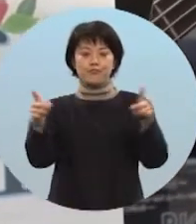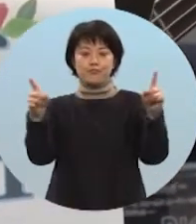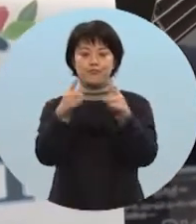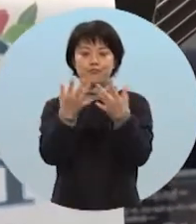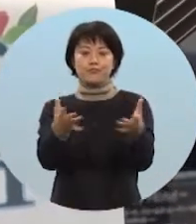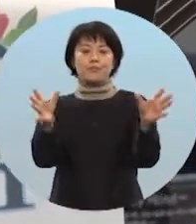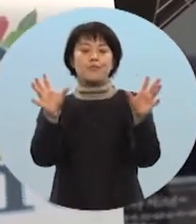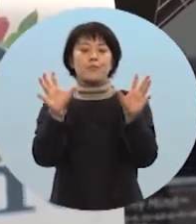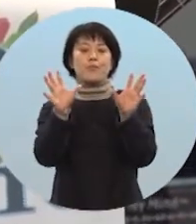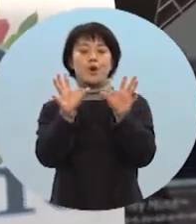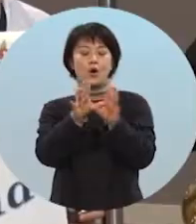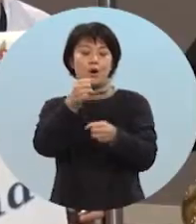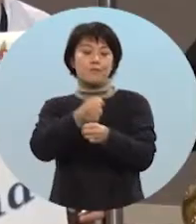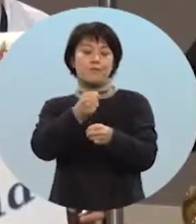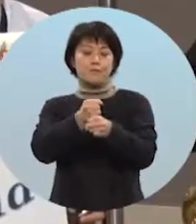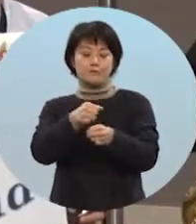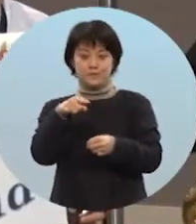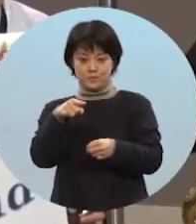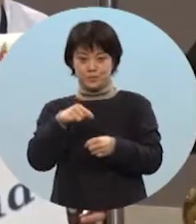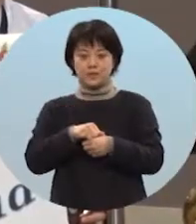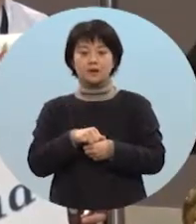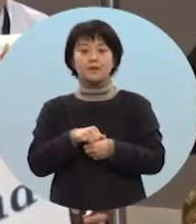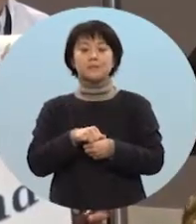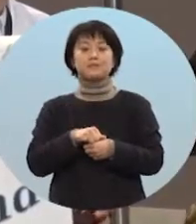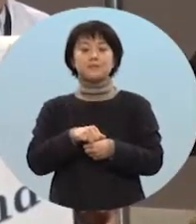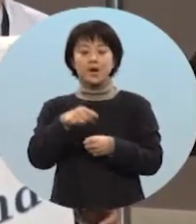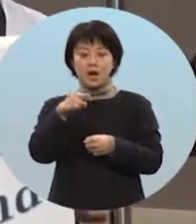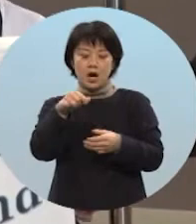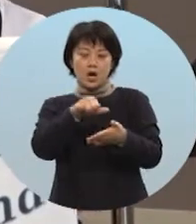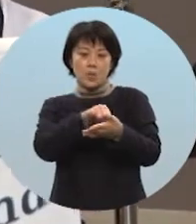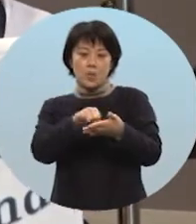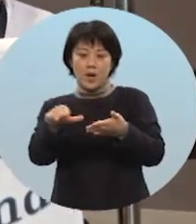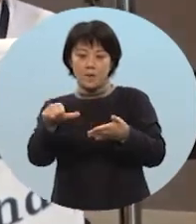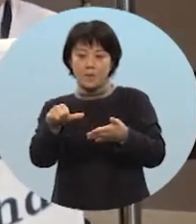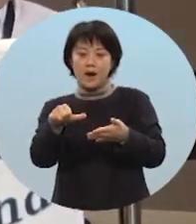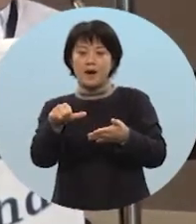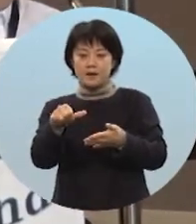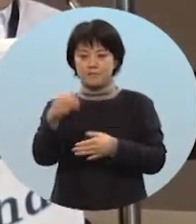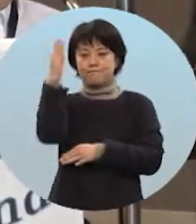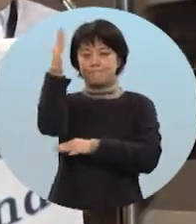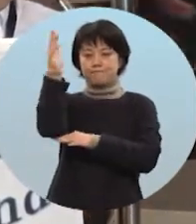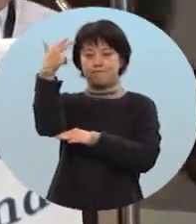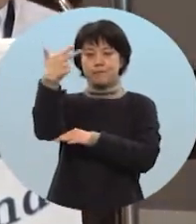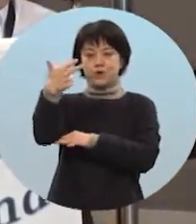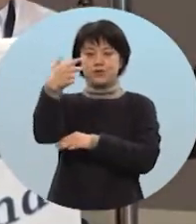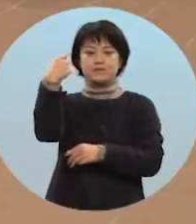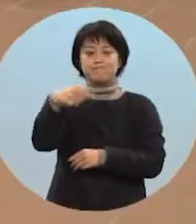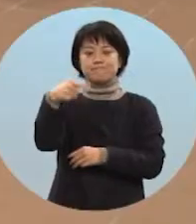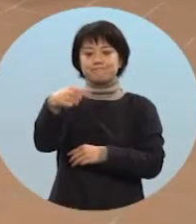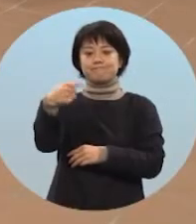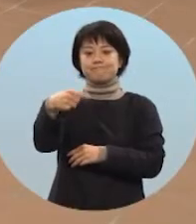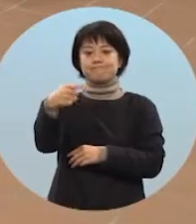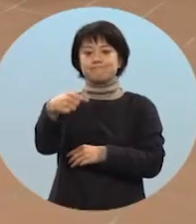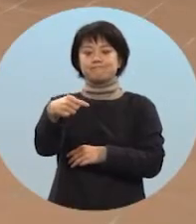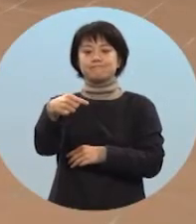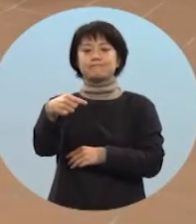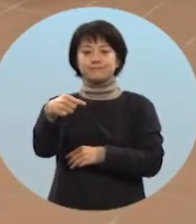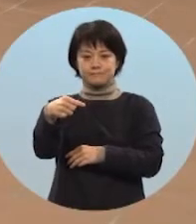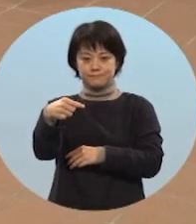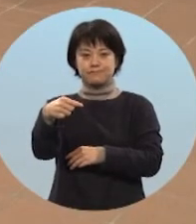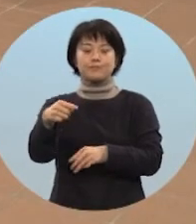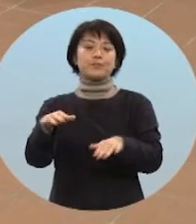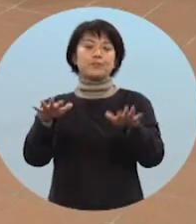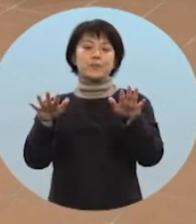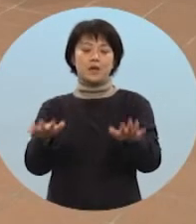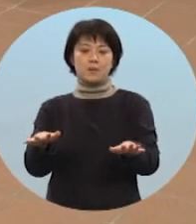ために作ったバンドで、ムーンライトジャズオーケストラのメンバーが講師を務めています。現在は小学